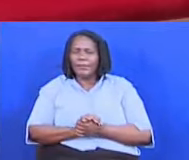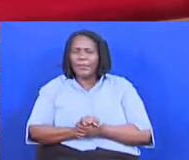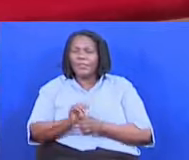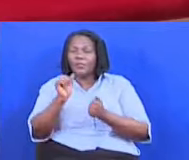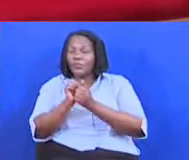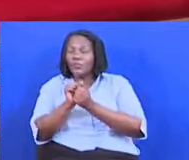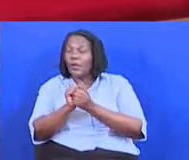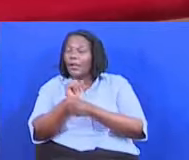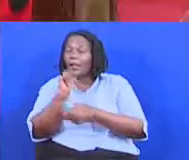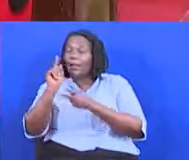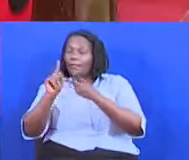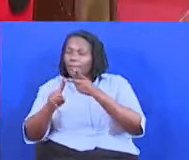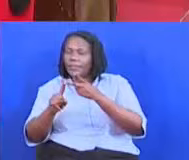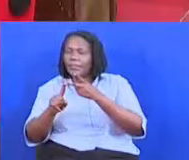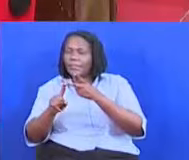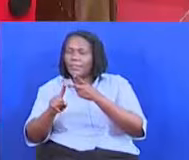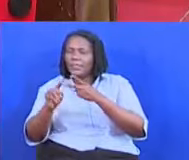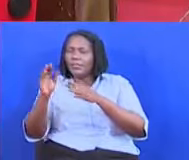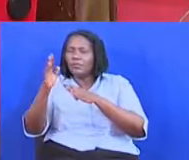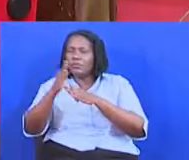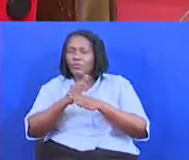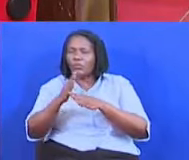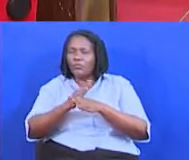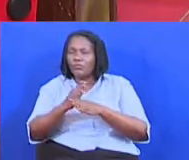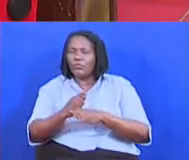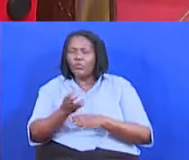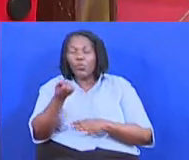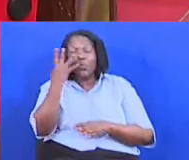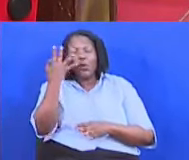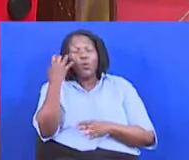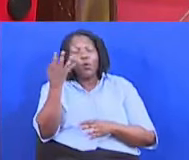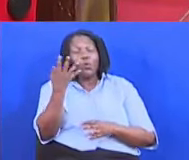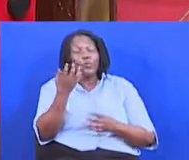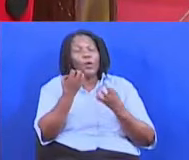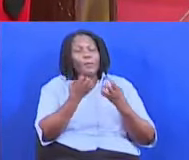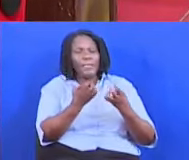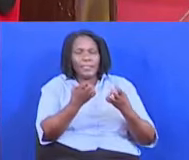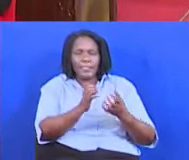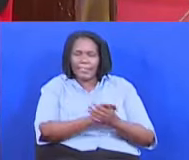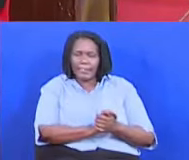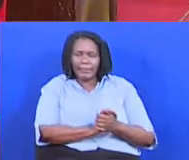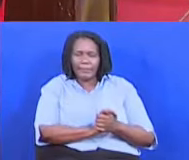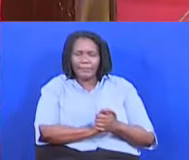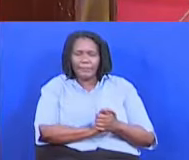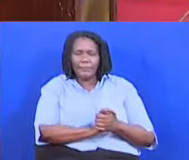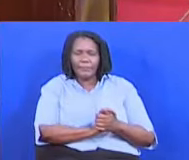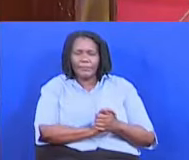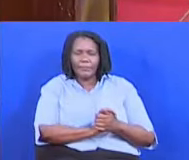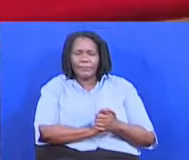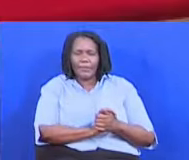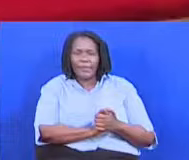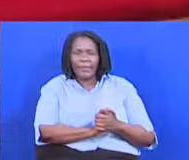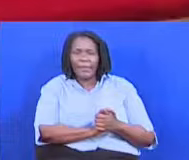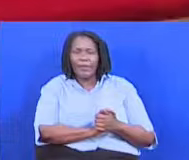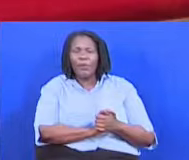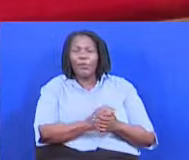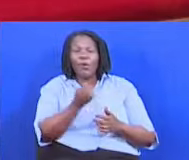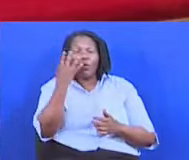la pili kwa wagonjwa wasio na uwezo, Mheshimiwa Spika, kati ya jambo kubwa ambalo bunge lako hili limefanya ni